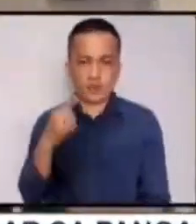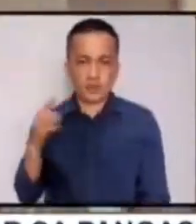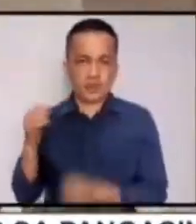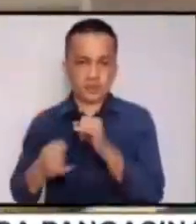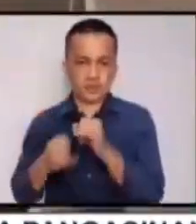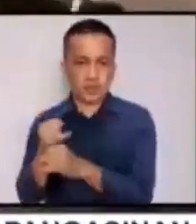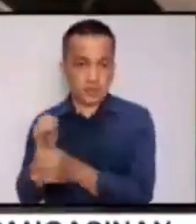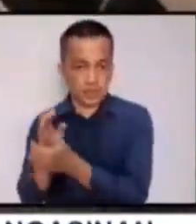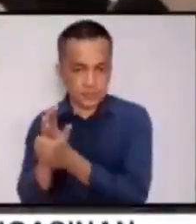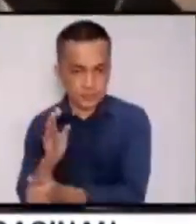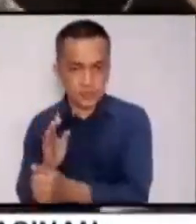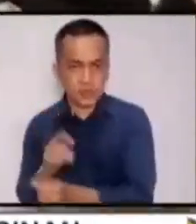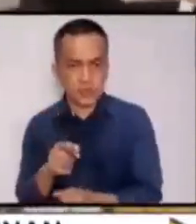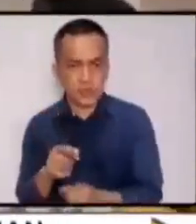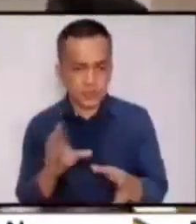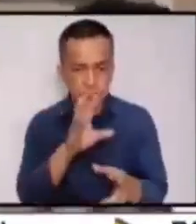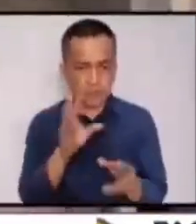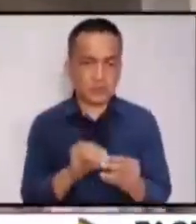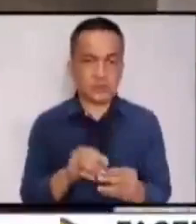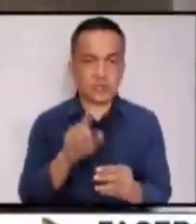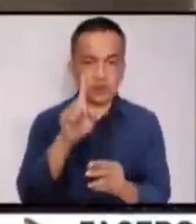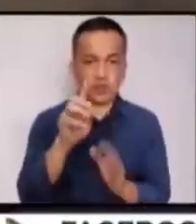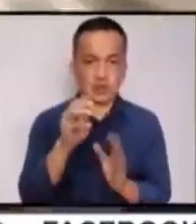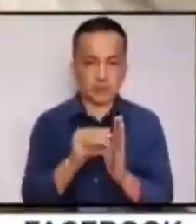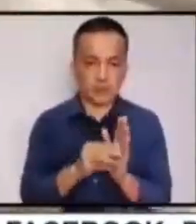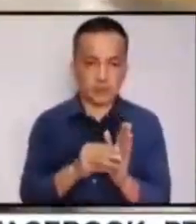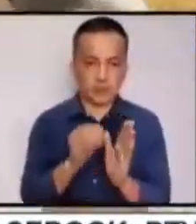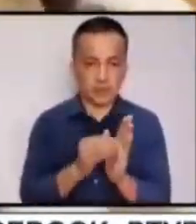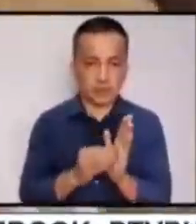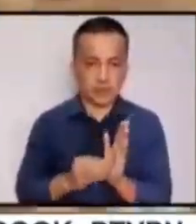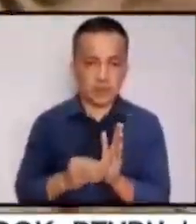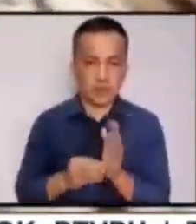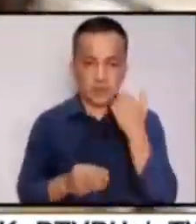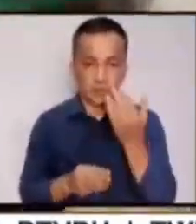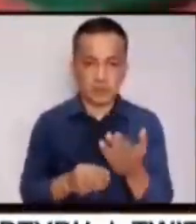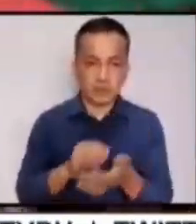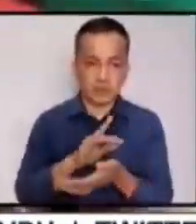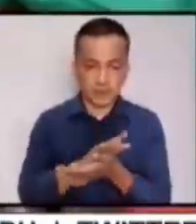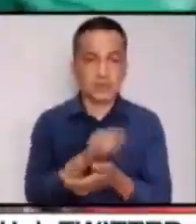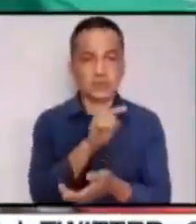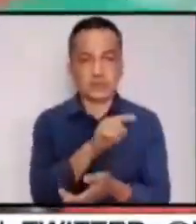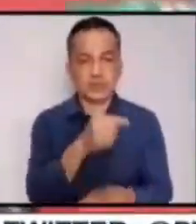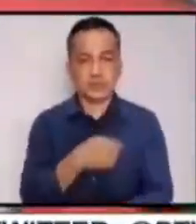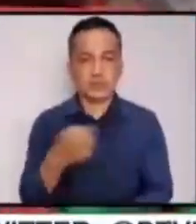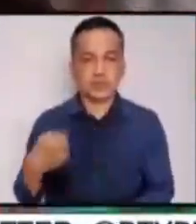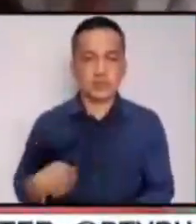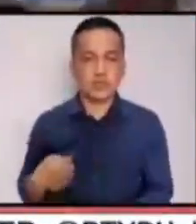na abot ng 1 milyon ang maitatalang patay sa COVID-19 sa China sa taong ito.